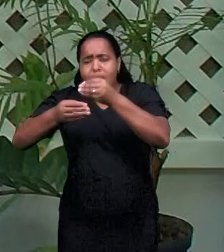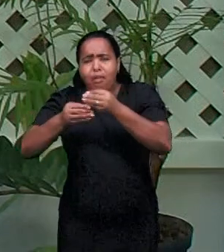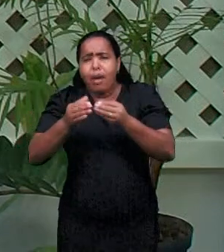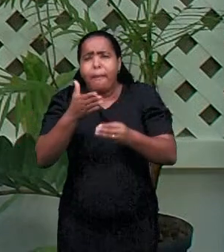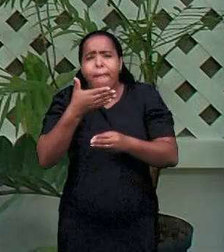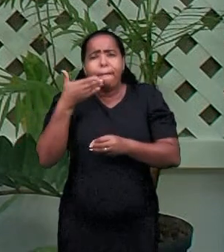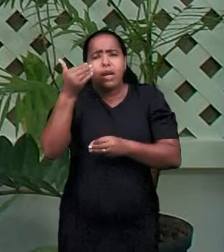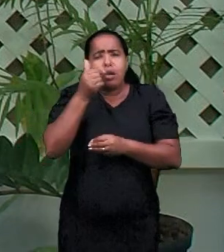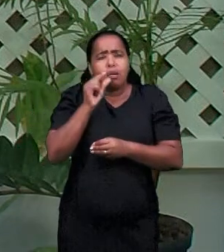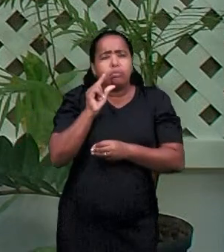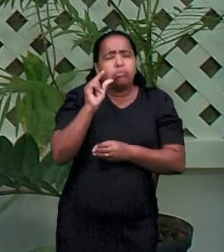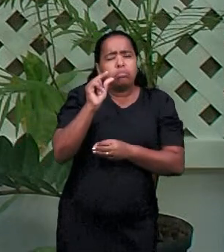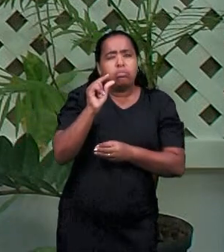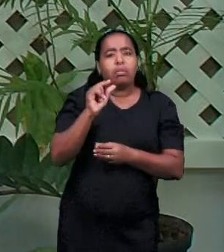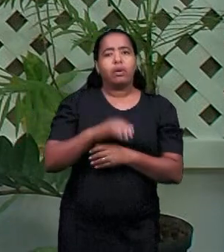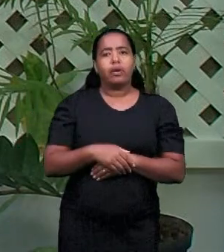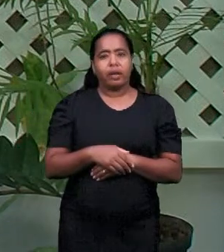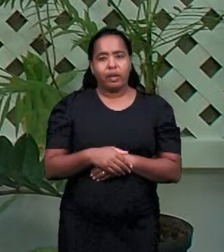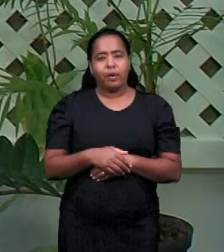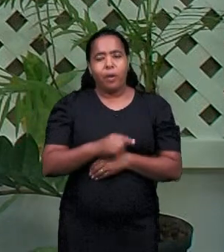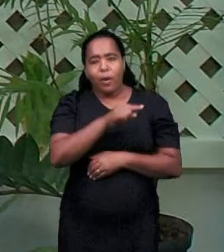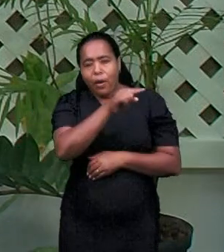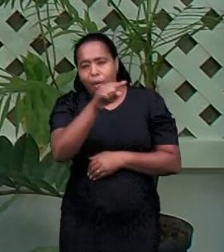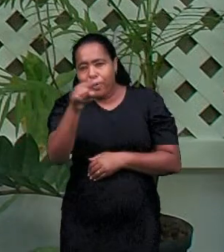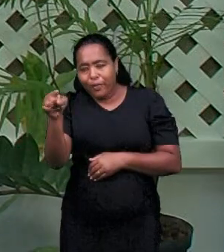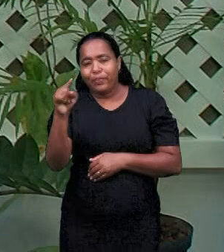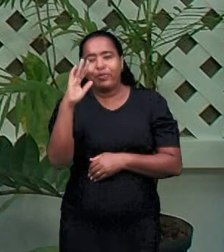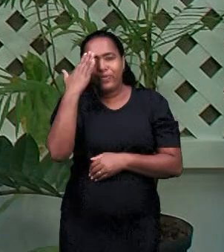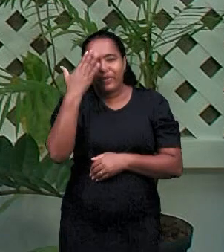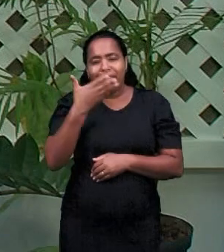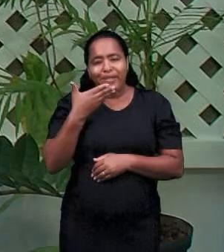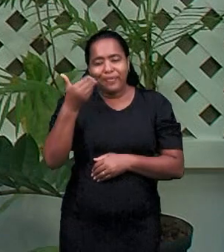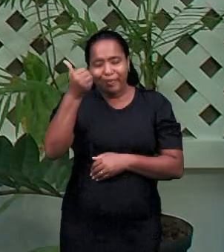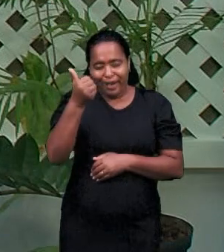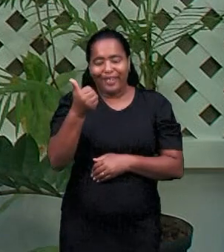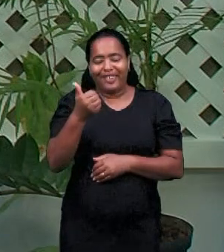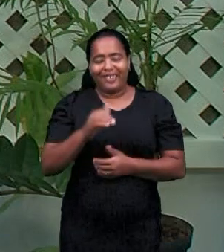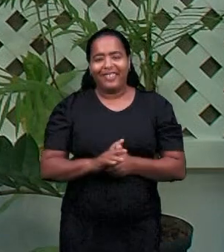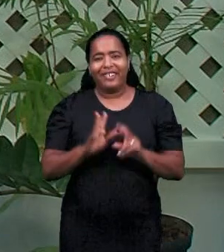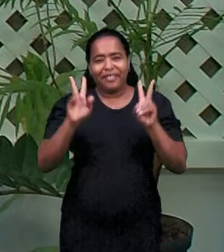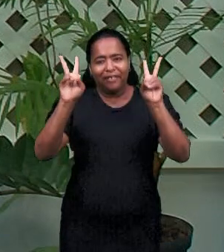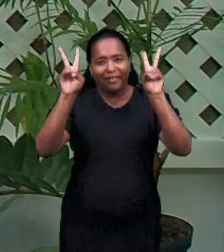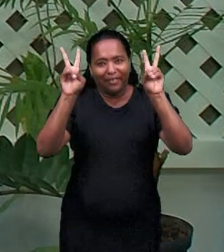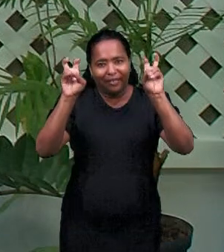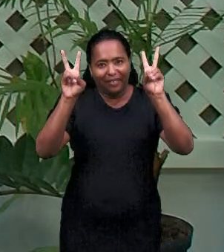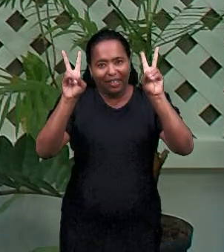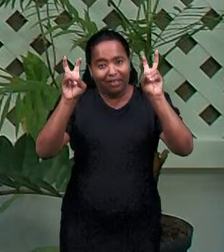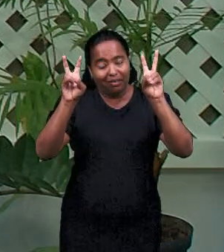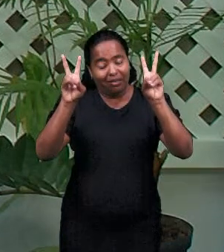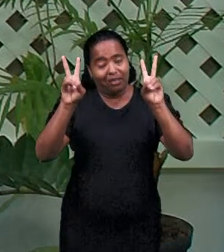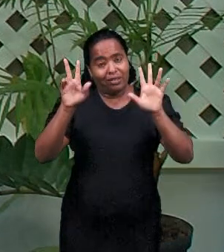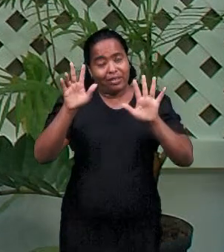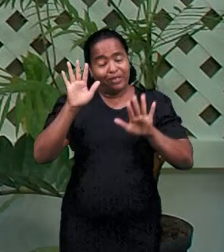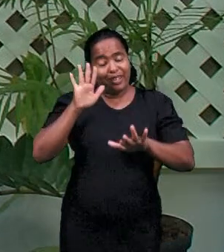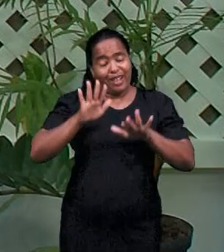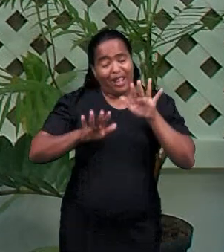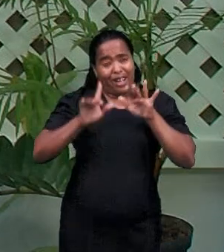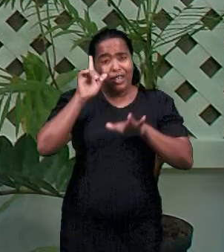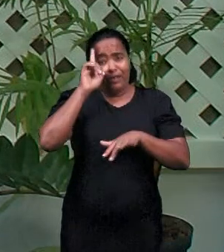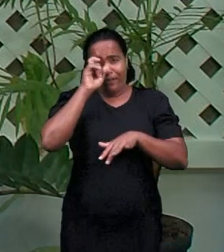afin que les frères puissent avoir une compréhension un peu meilleure ici. Le sujet, c'est un peu difficile d'être